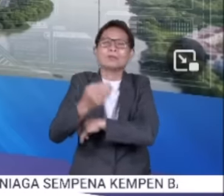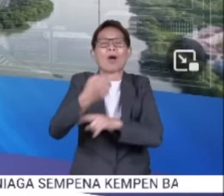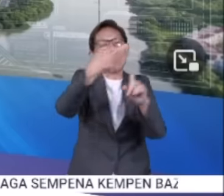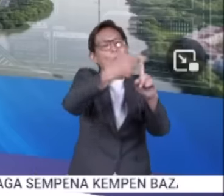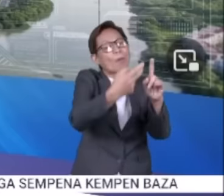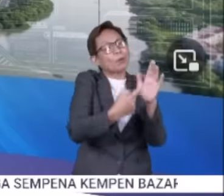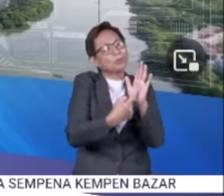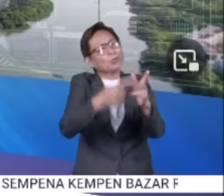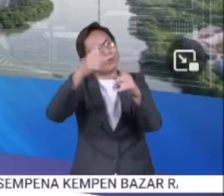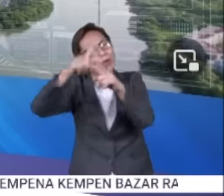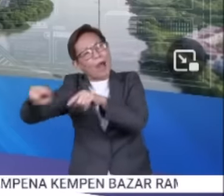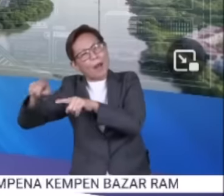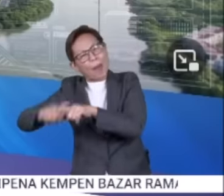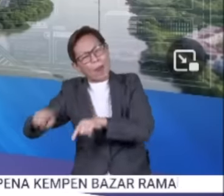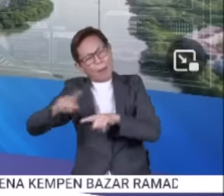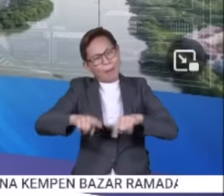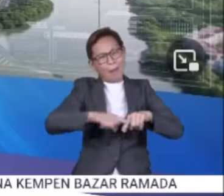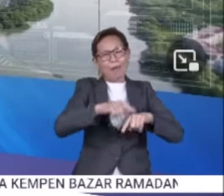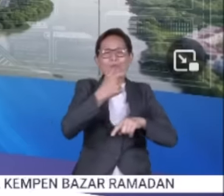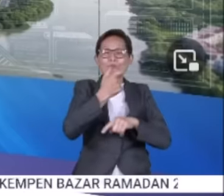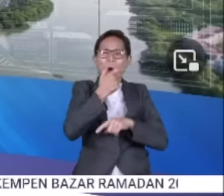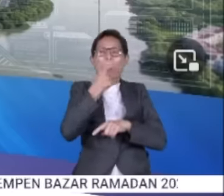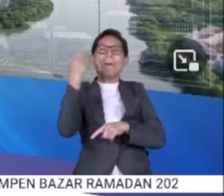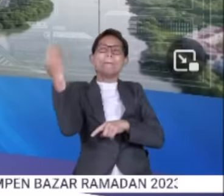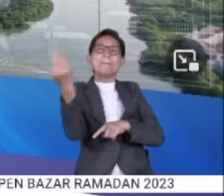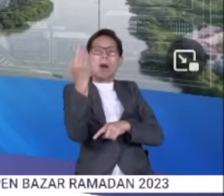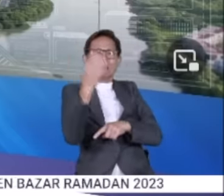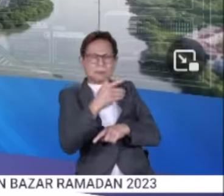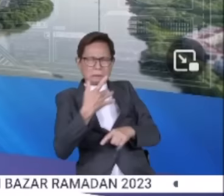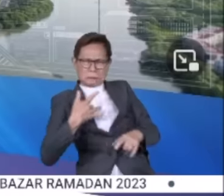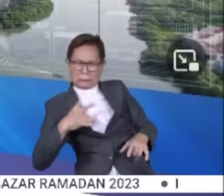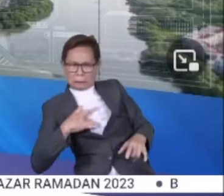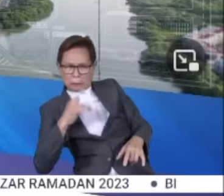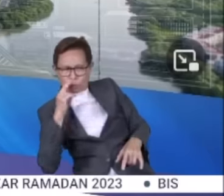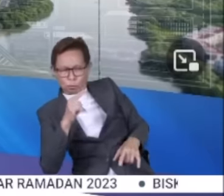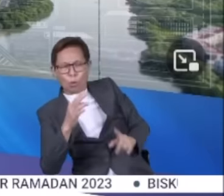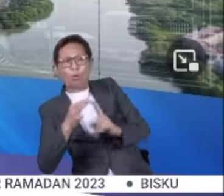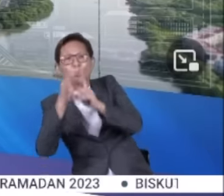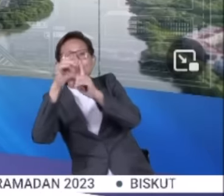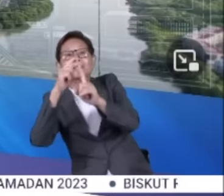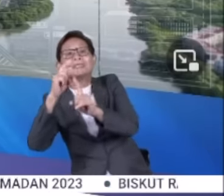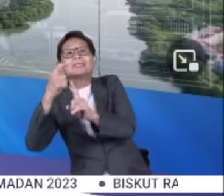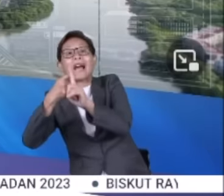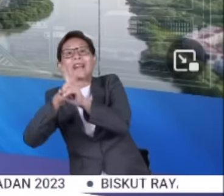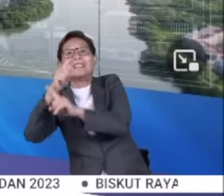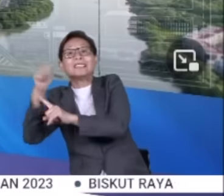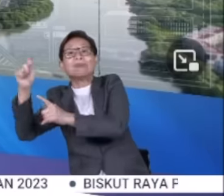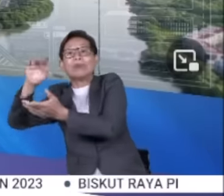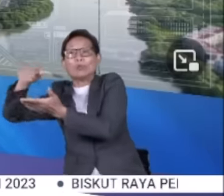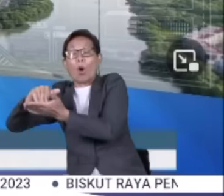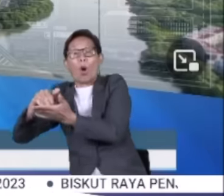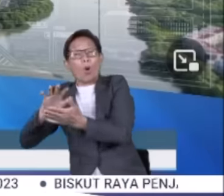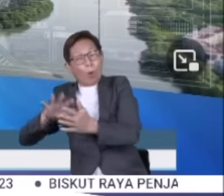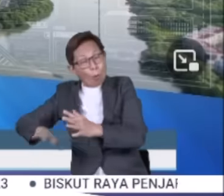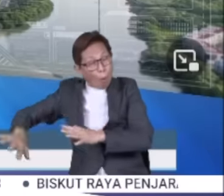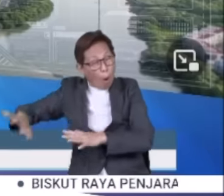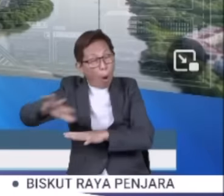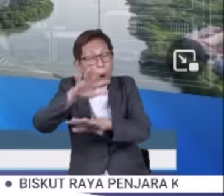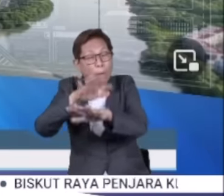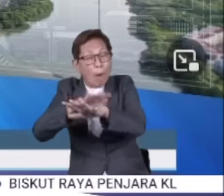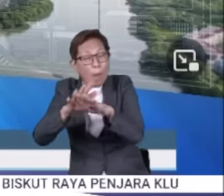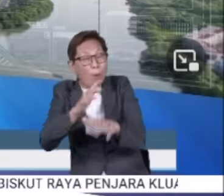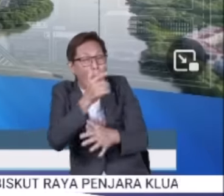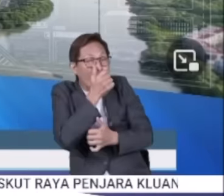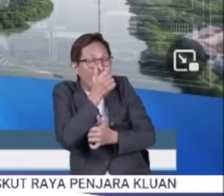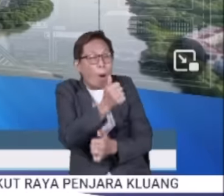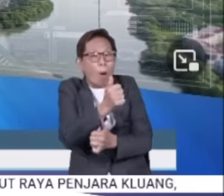Ramadan menampakkan pelbagai jenis kurma yang lazimnya jarang ditemui, khususnya dari Timur Tengah, membuatkan ramai teruja. Ikuti laporan